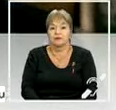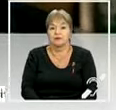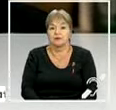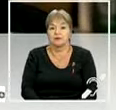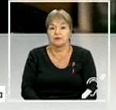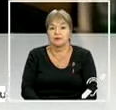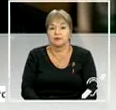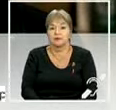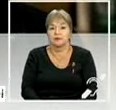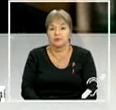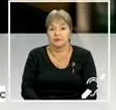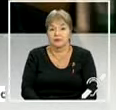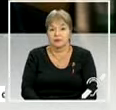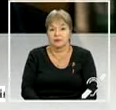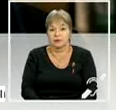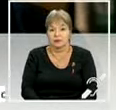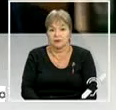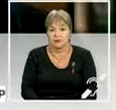Et deux,